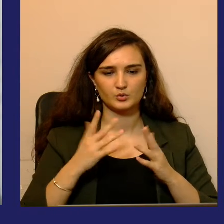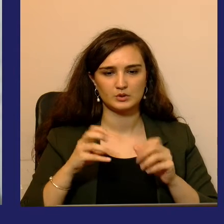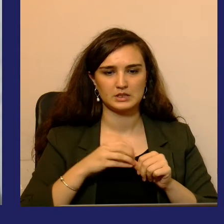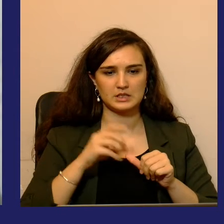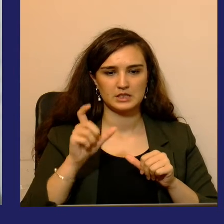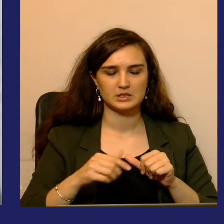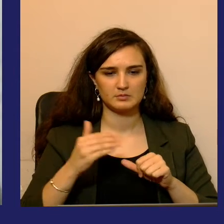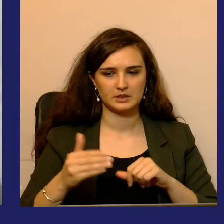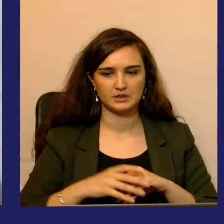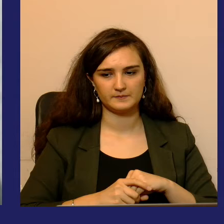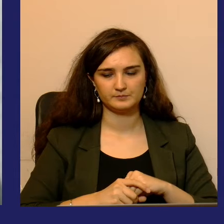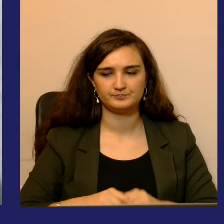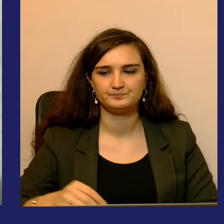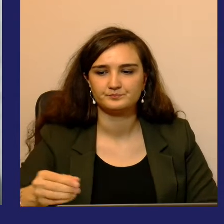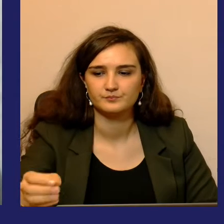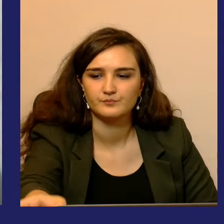ლიდერის მხრიდან.